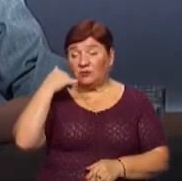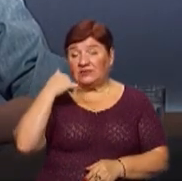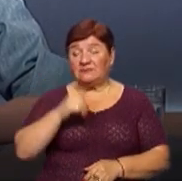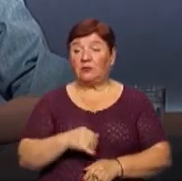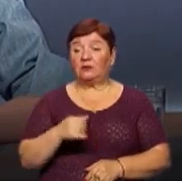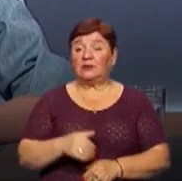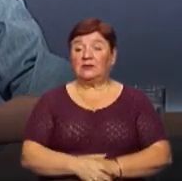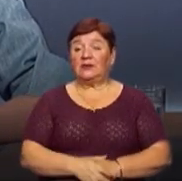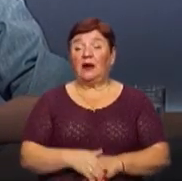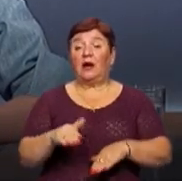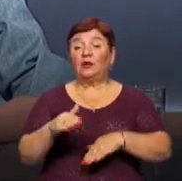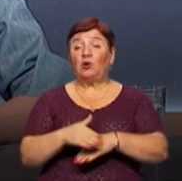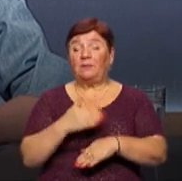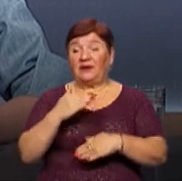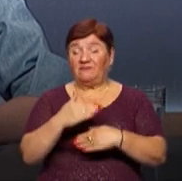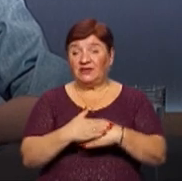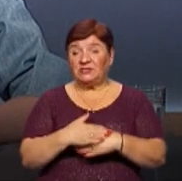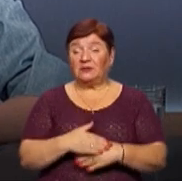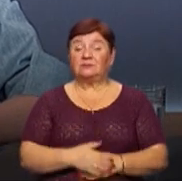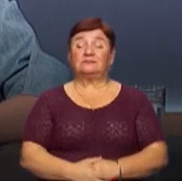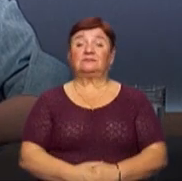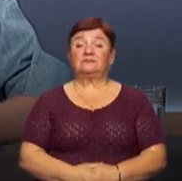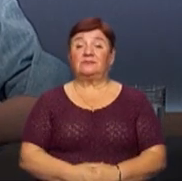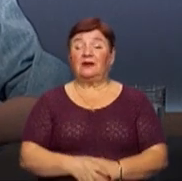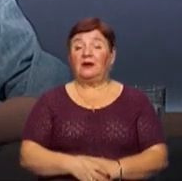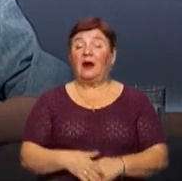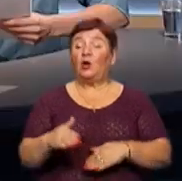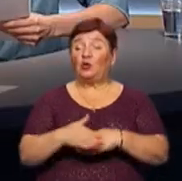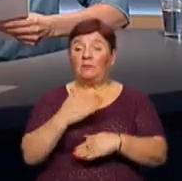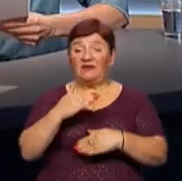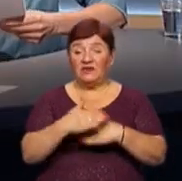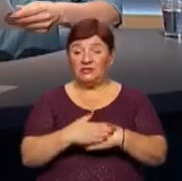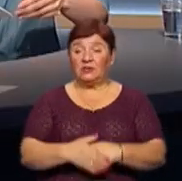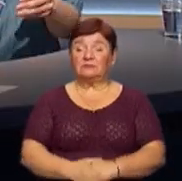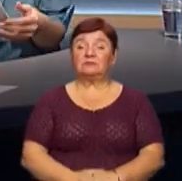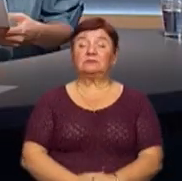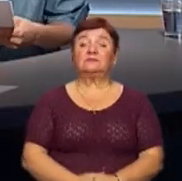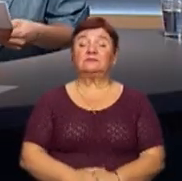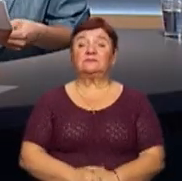давайте послухаємо. Доброго Алло. Вечора, ви в ефірі. Кажіть, будь ласка, своє запитання. Добрий вечір. Добрий вечір.